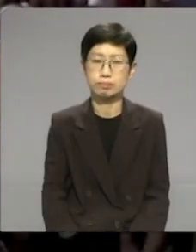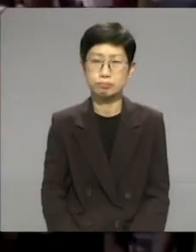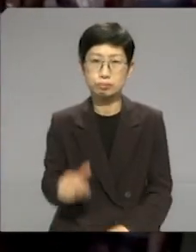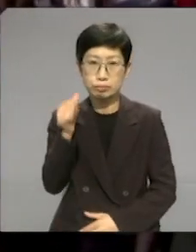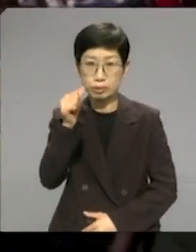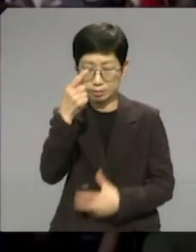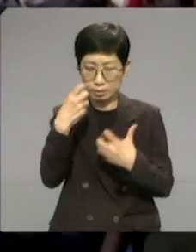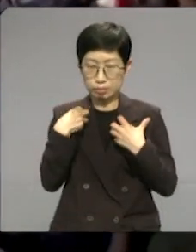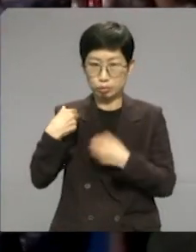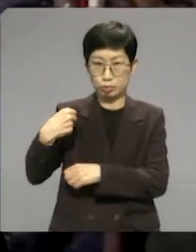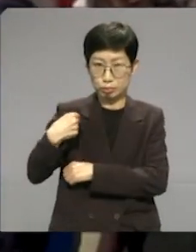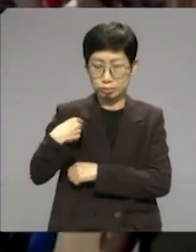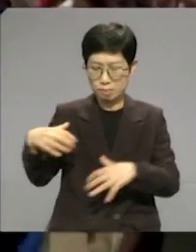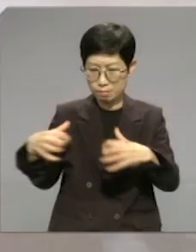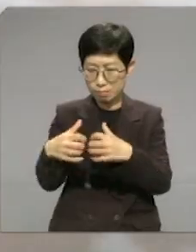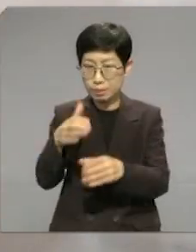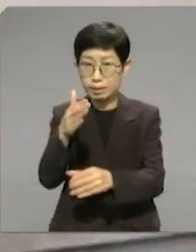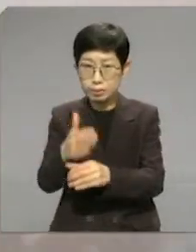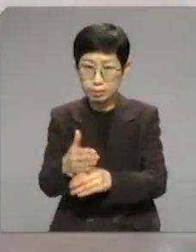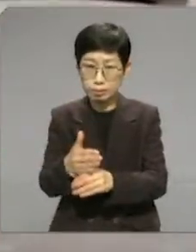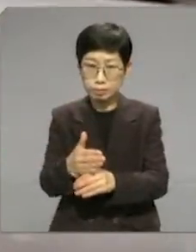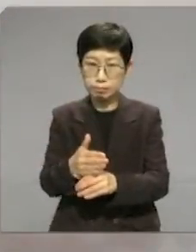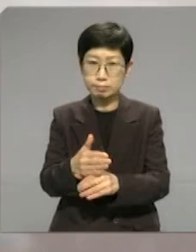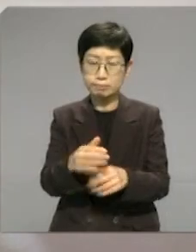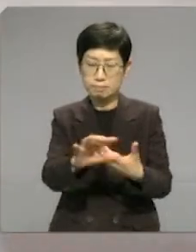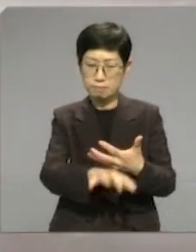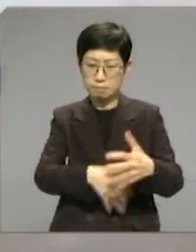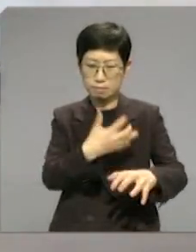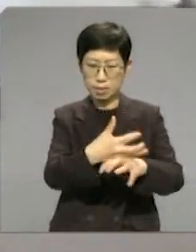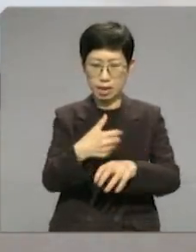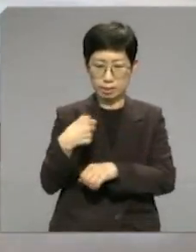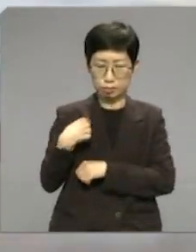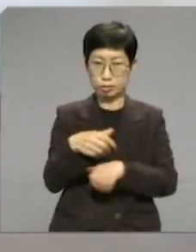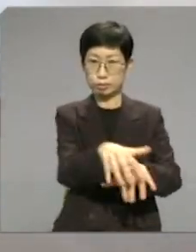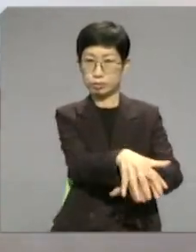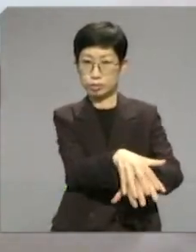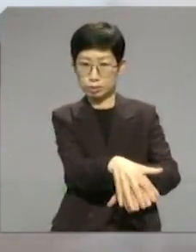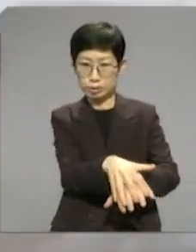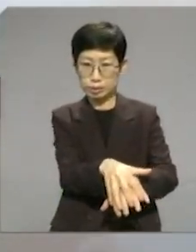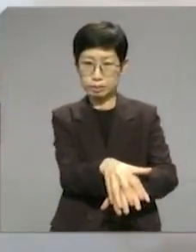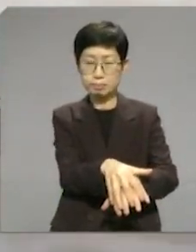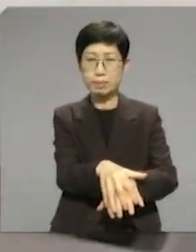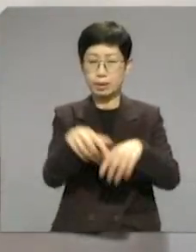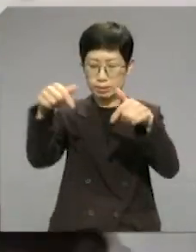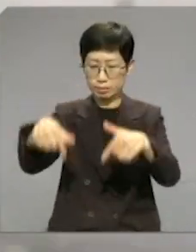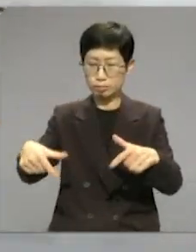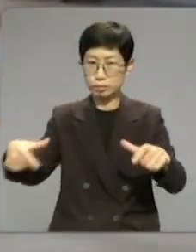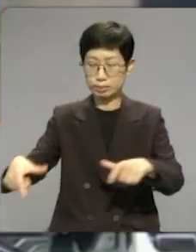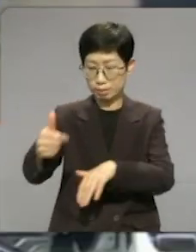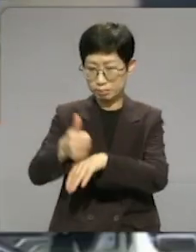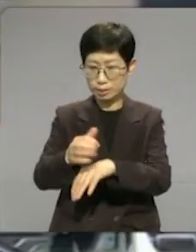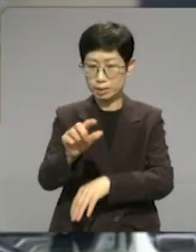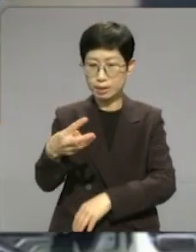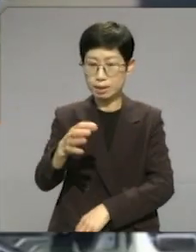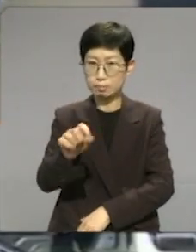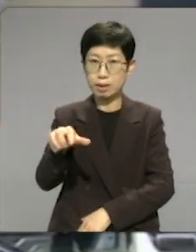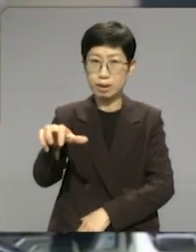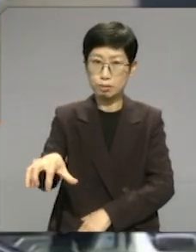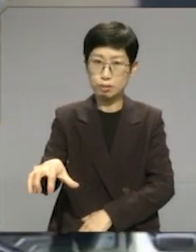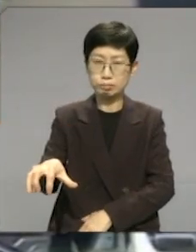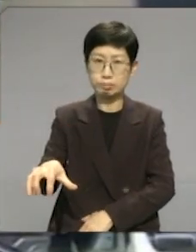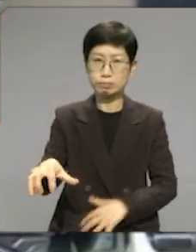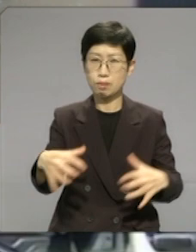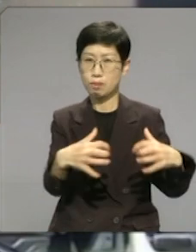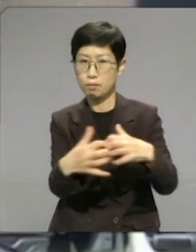수단 정보군과 내전을 벌이고 있는 중군사 조직 신속지원군이 노스다르 푸르주의 수도 알파시르를 포위하고